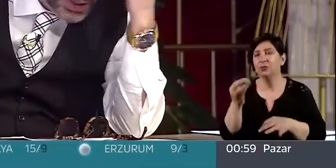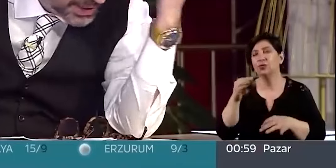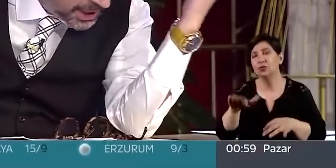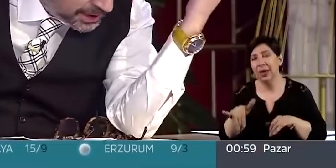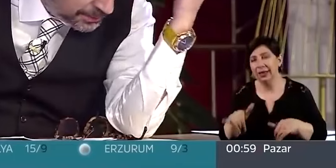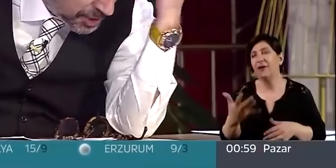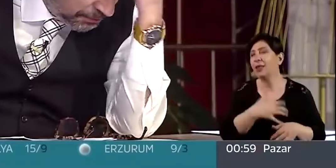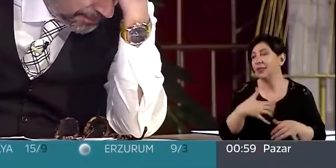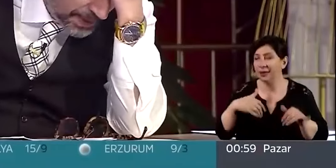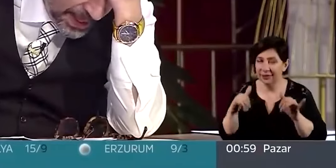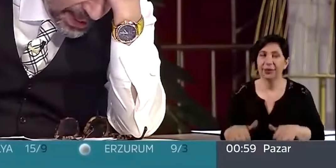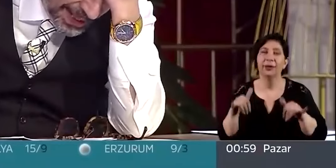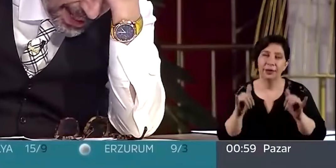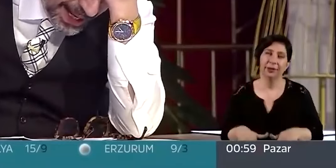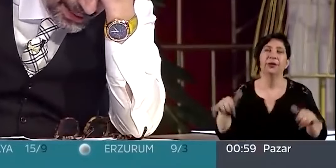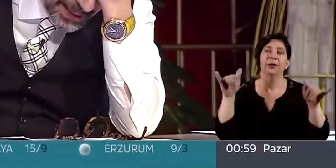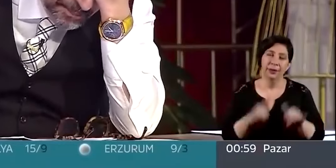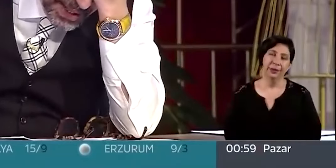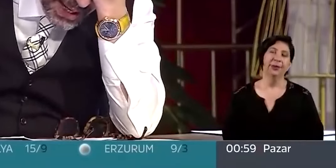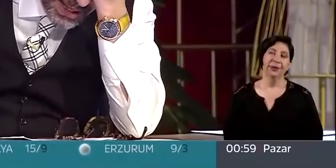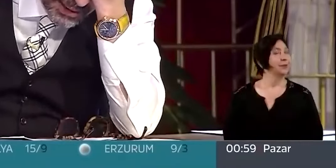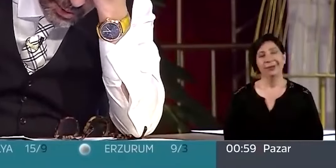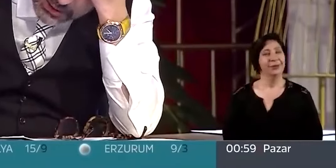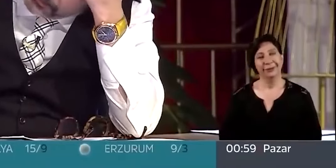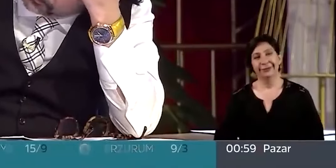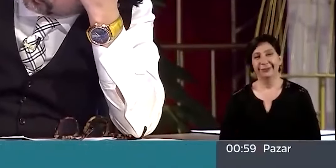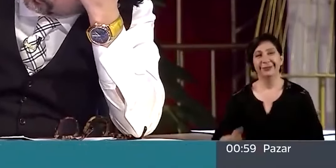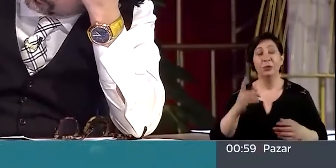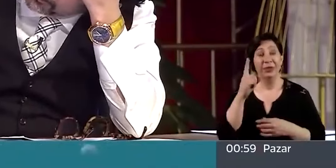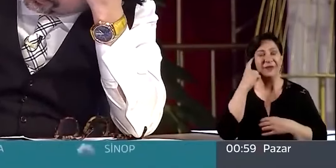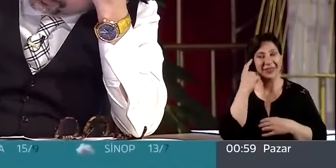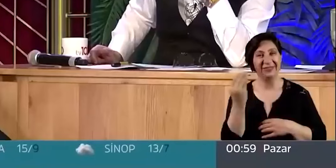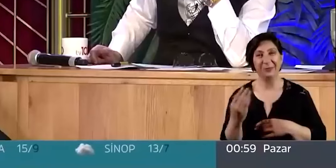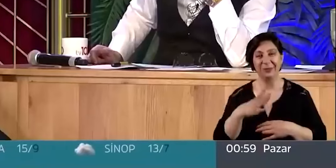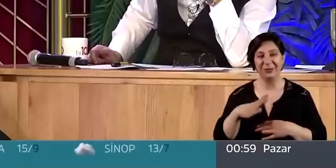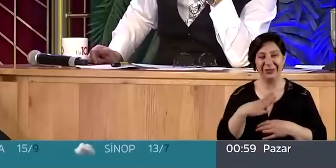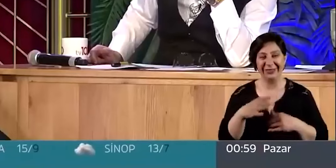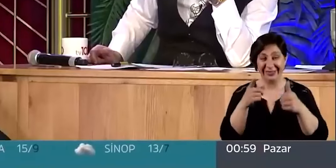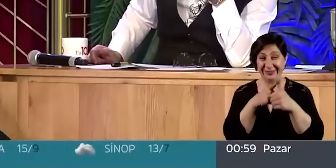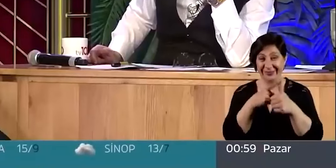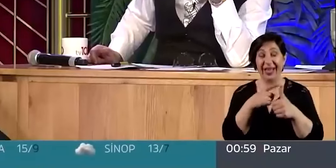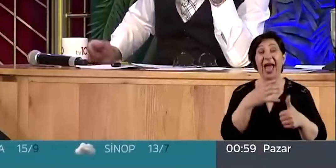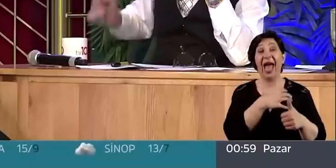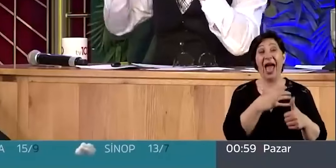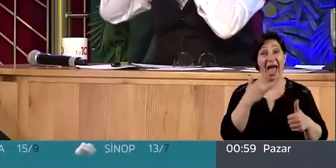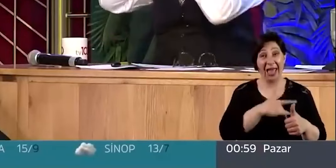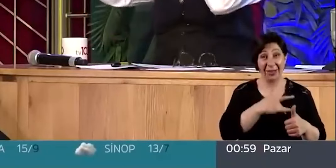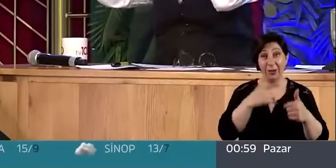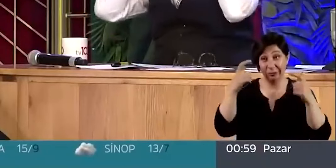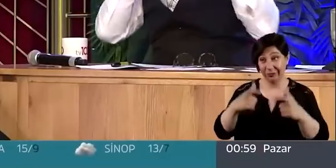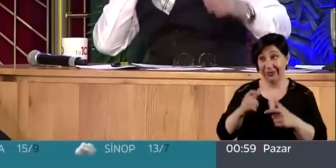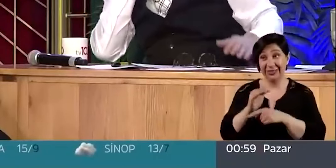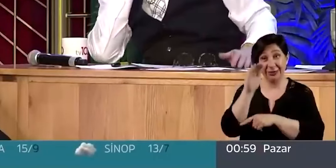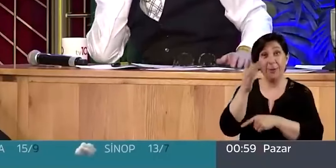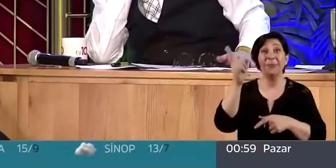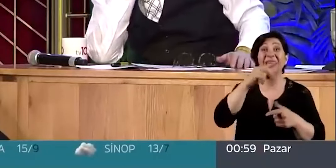aynı yaşlılar ya da aynı bir şey falan. Yani herhalde... Buradan herhalde iki önerimiz var. Bir, Anadolu yakasında da yaşanabilir. İki,